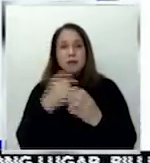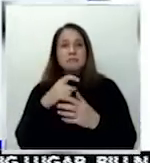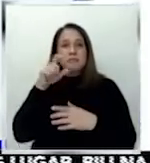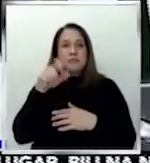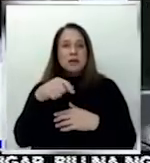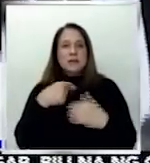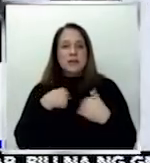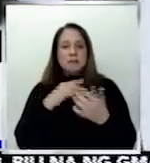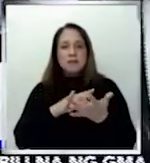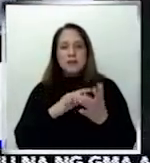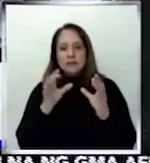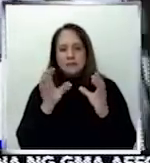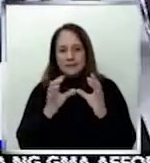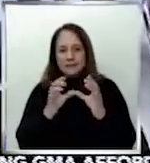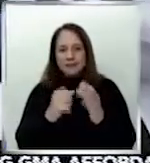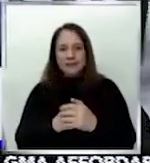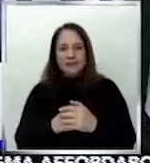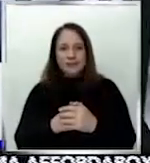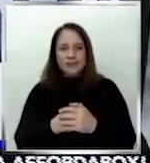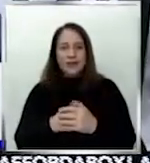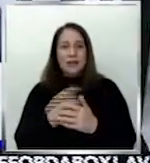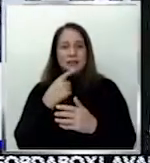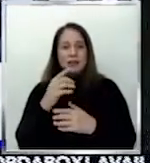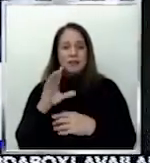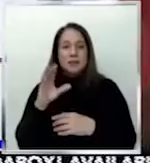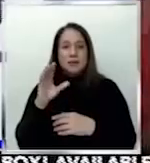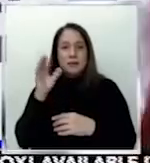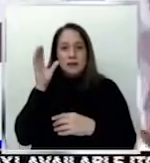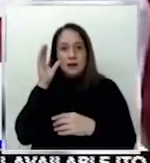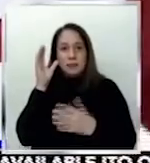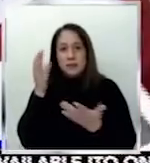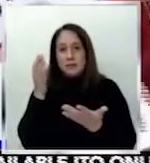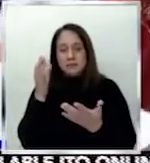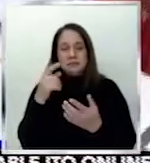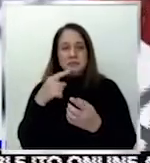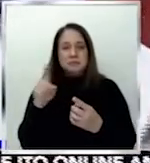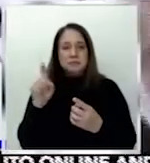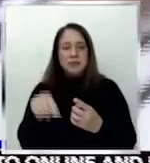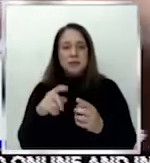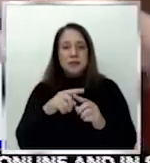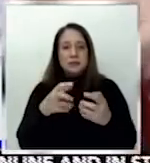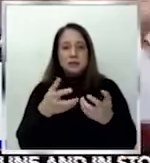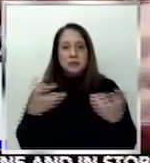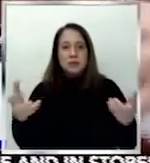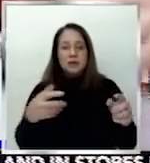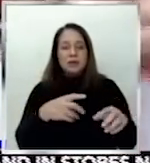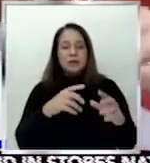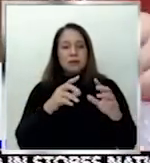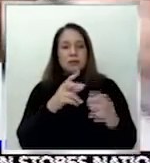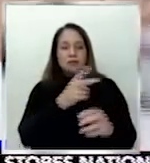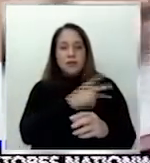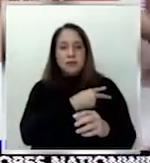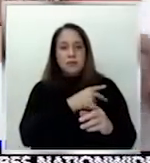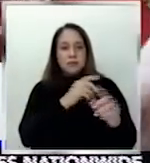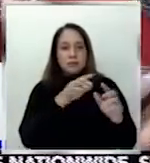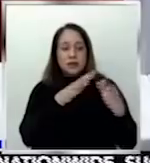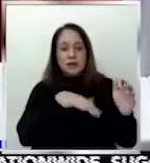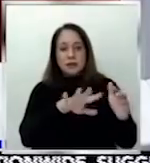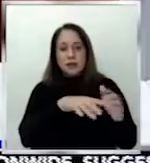medical certificate. Ani kabutahe, iba dapat ang vaccination site at vaccination team na hahawak sa age group na